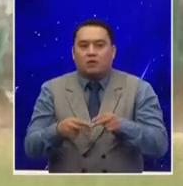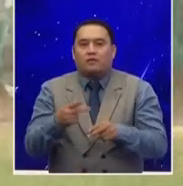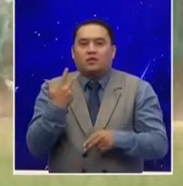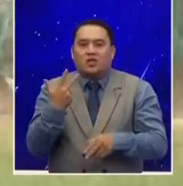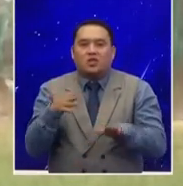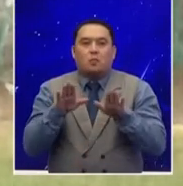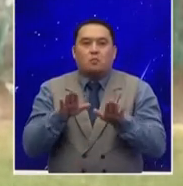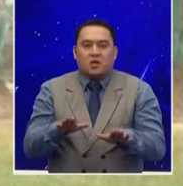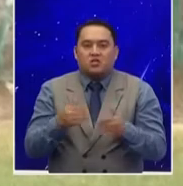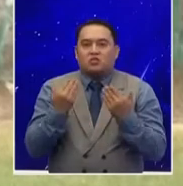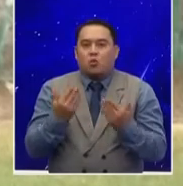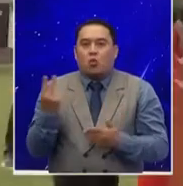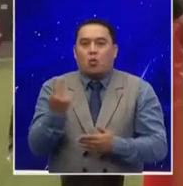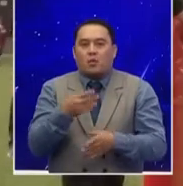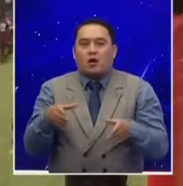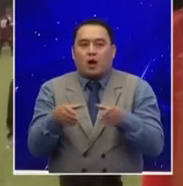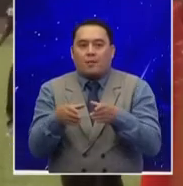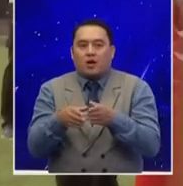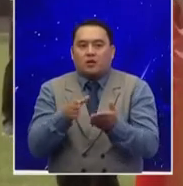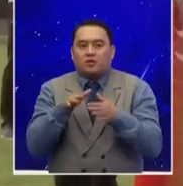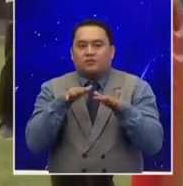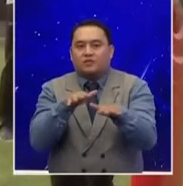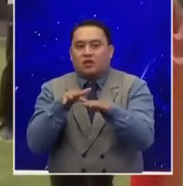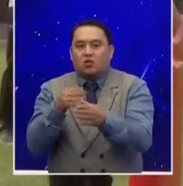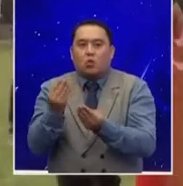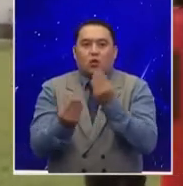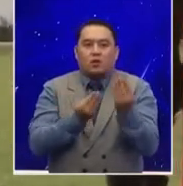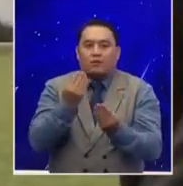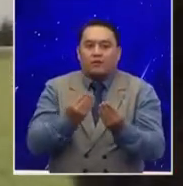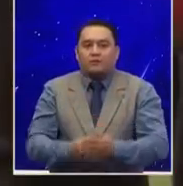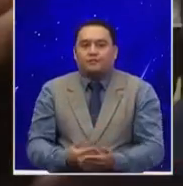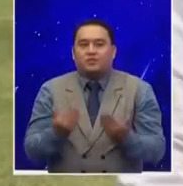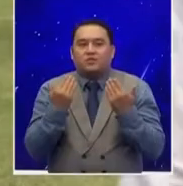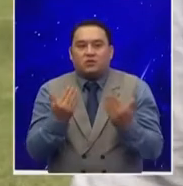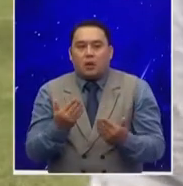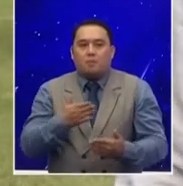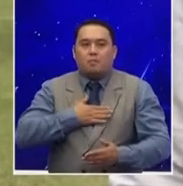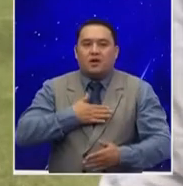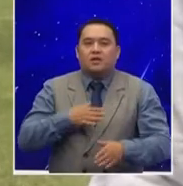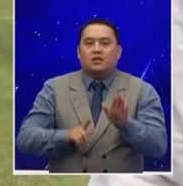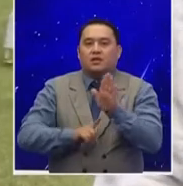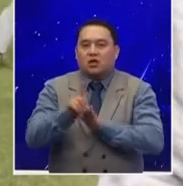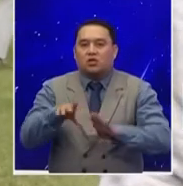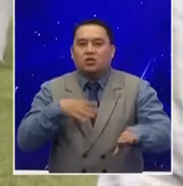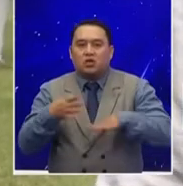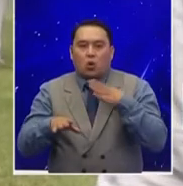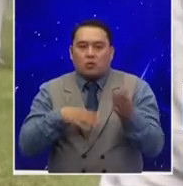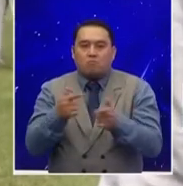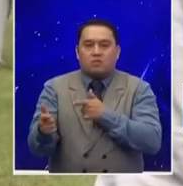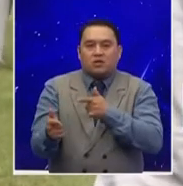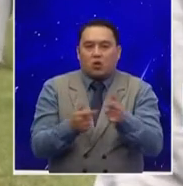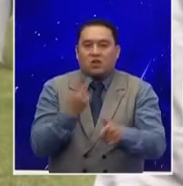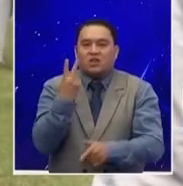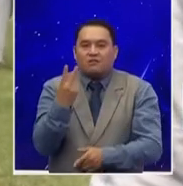бронзовыми призерами. Сейчас обе команды работают на тактической составляющей. Сейчас, в данный момент, мы тренируемся. Сейчас подготавливаем